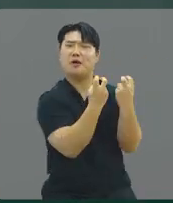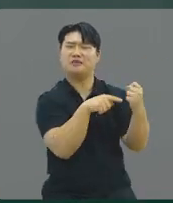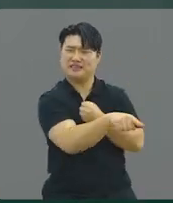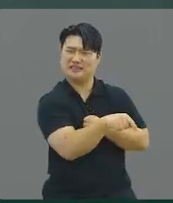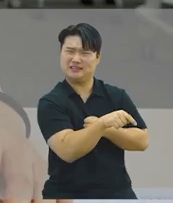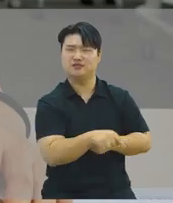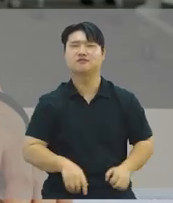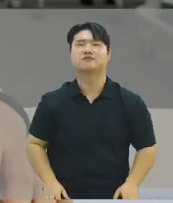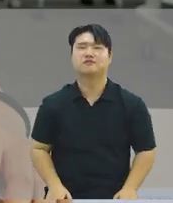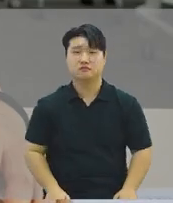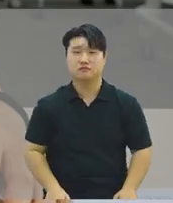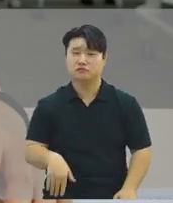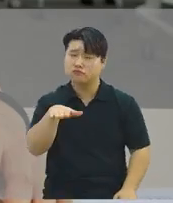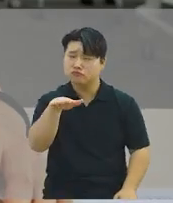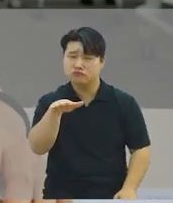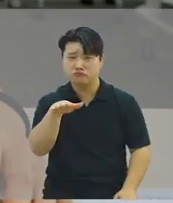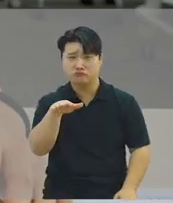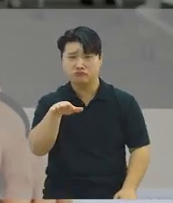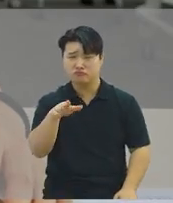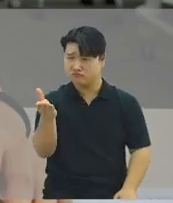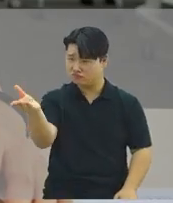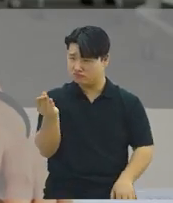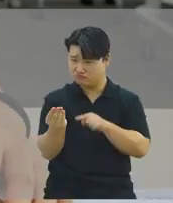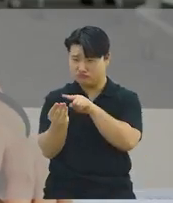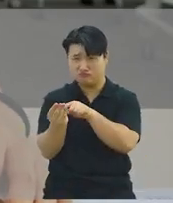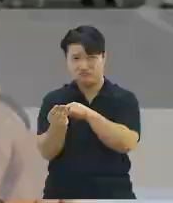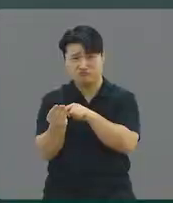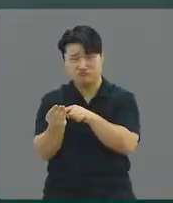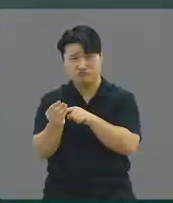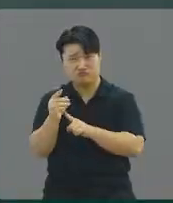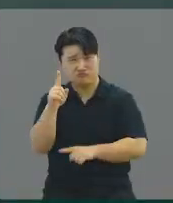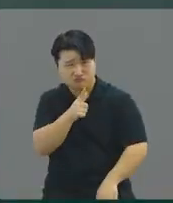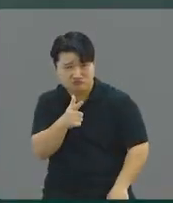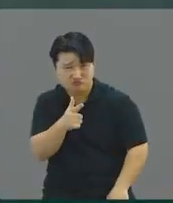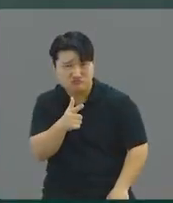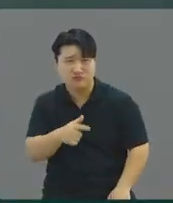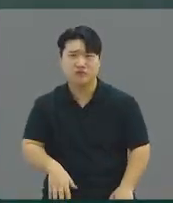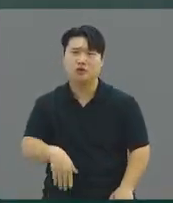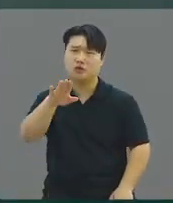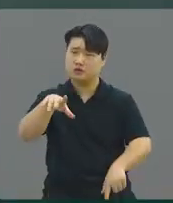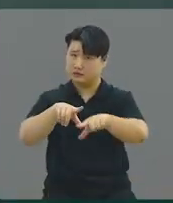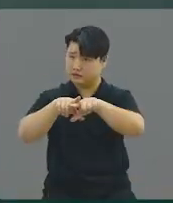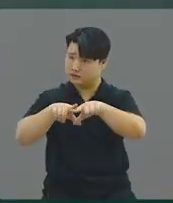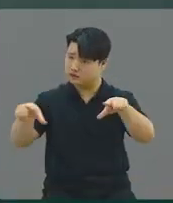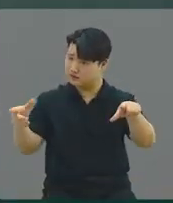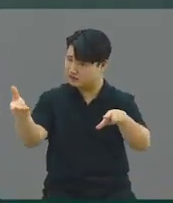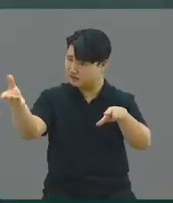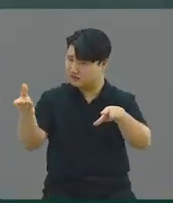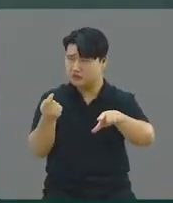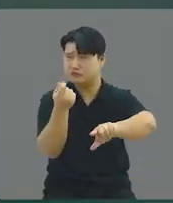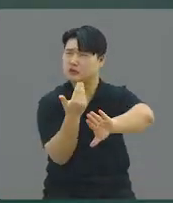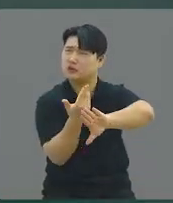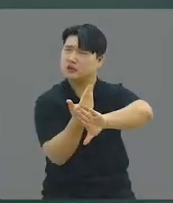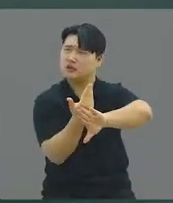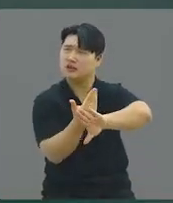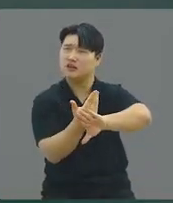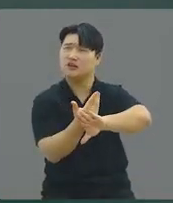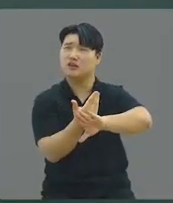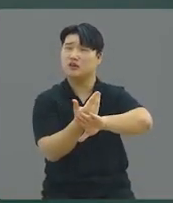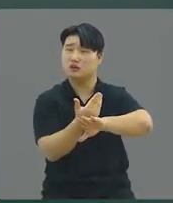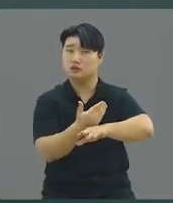할 수도 있죠. 근데 대출은 안 좋은 거 아닌가요? 일반적인 대출이라 보기는 좀 어렵고,